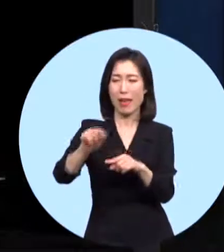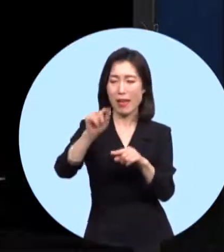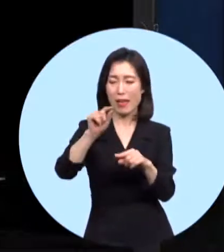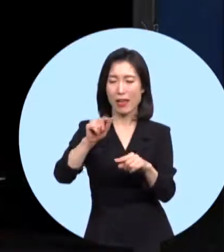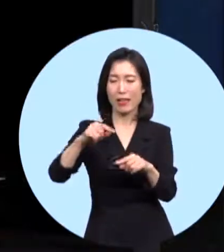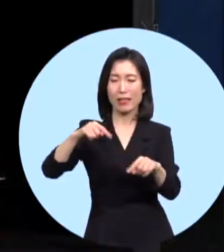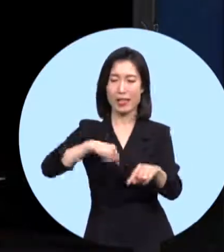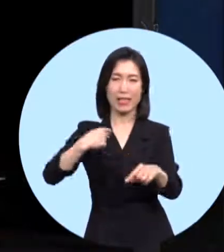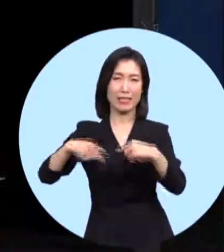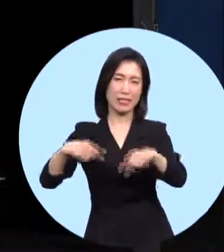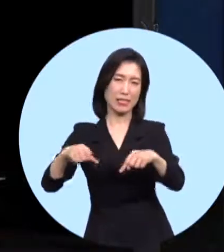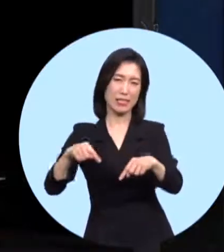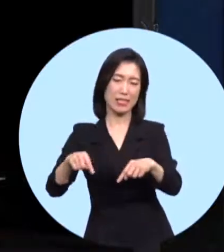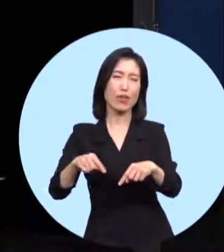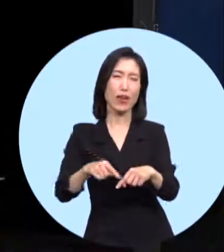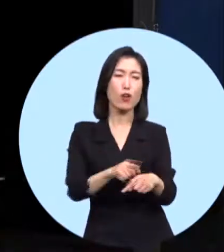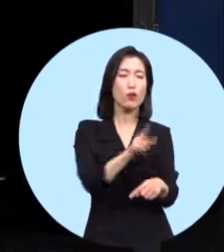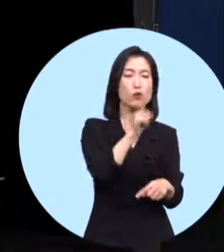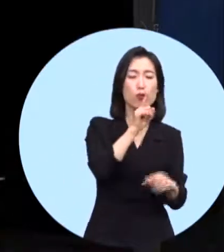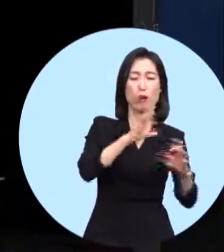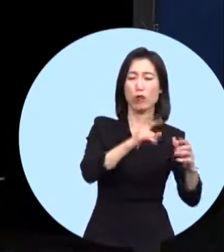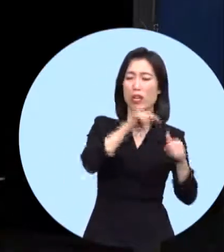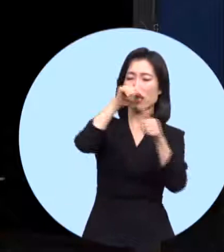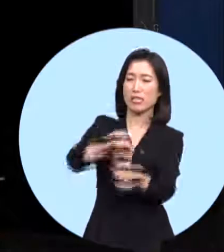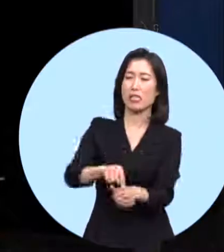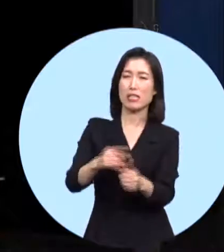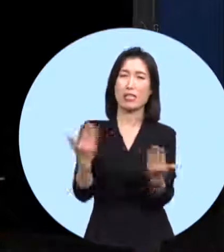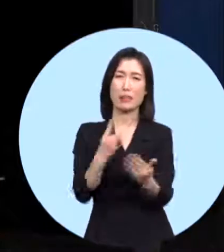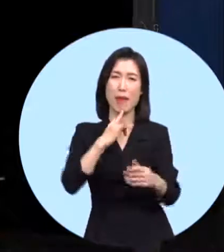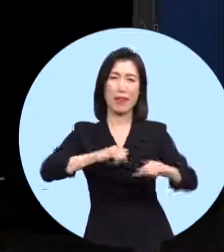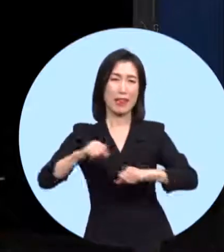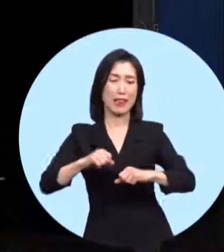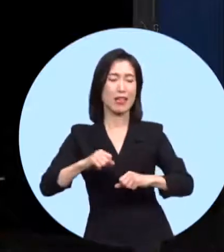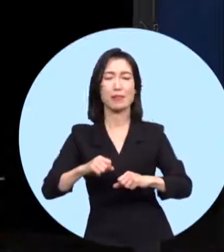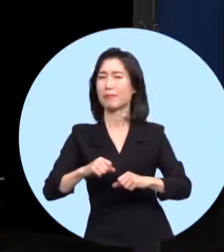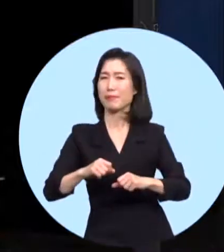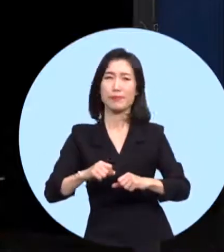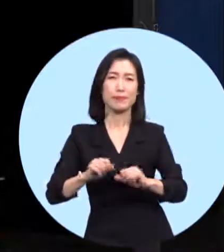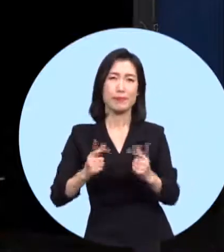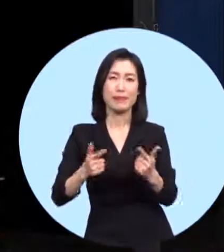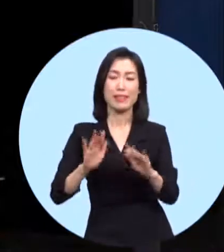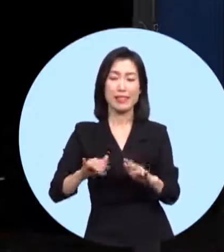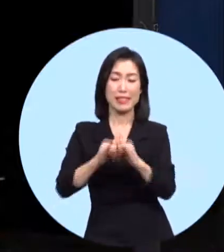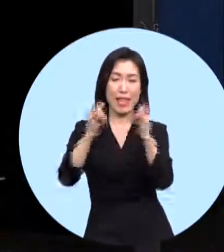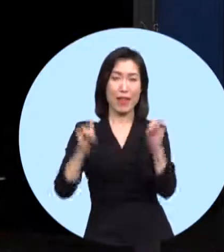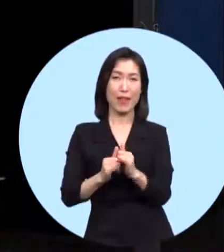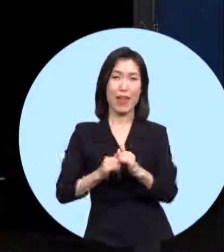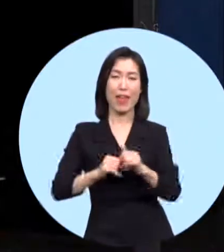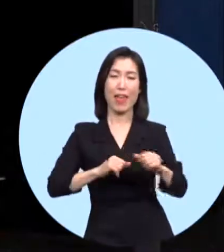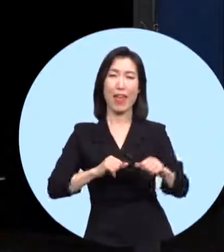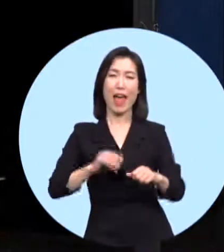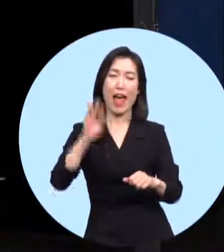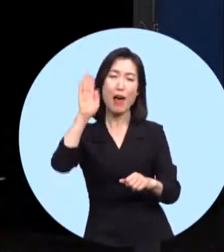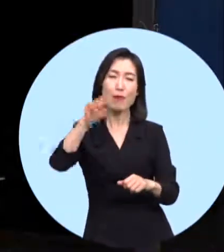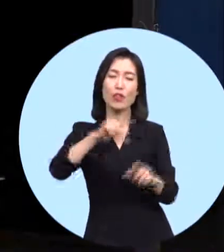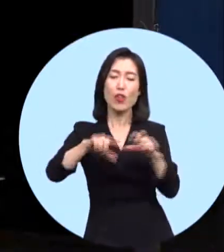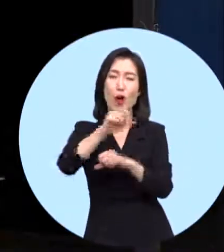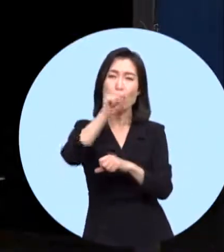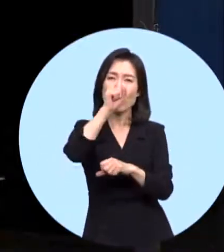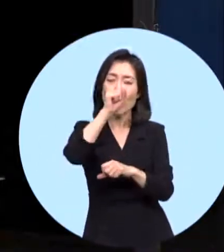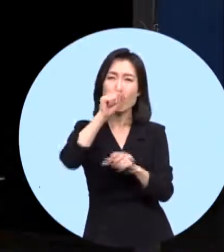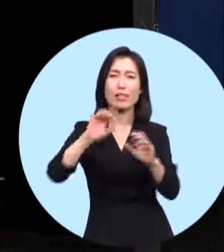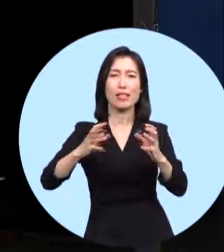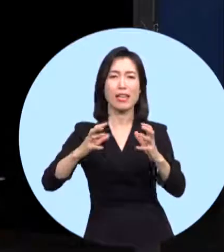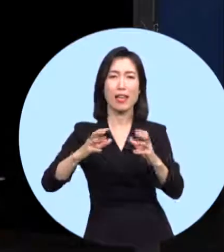지방자치가 주어진 업무만이 아닌 우리 사회가 추구해야 될 더 좋은 사회로 나아가기 위한